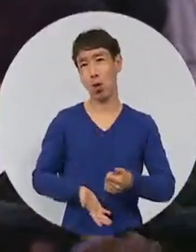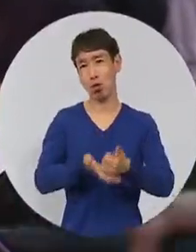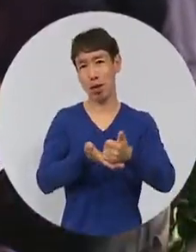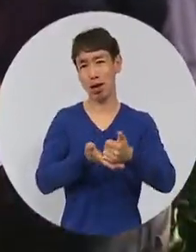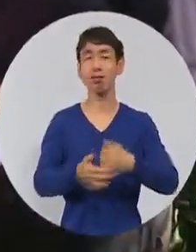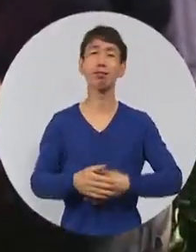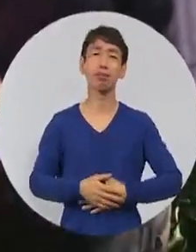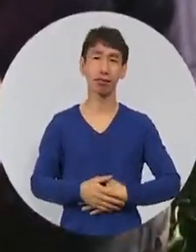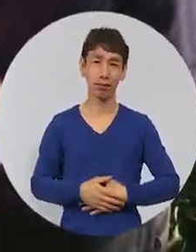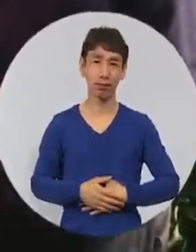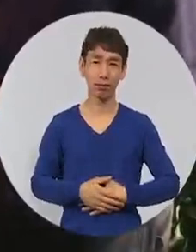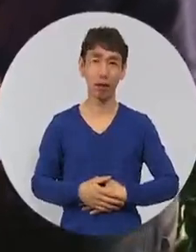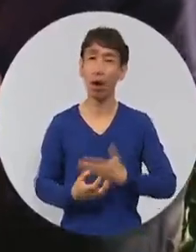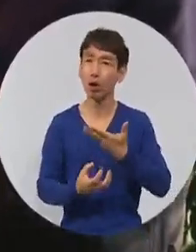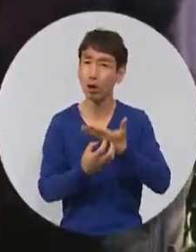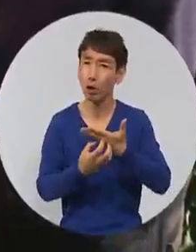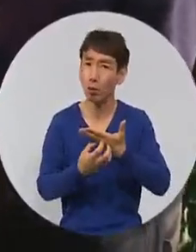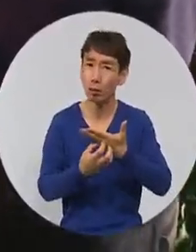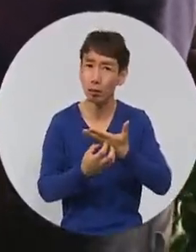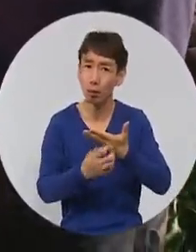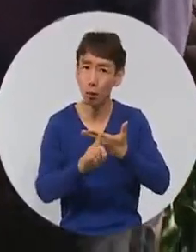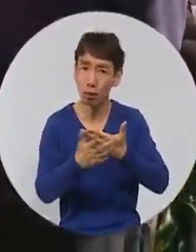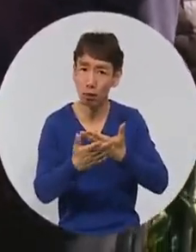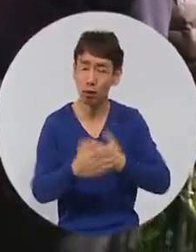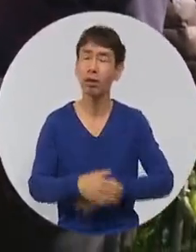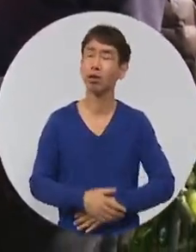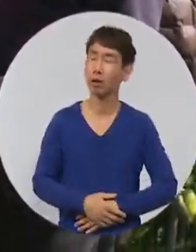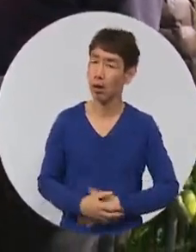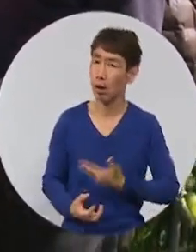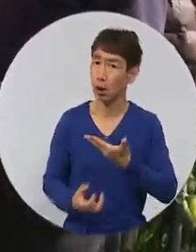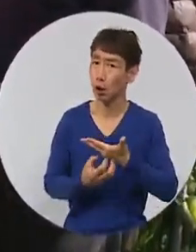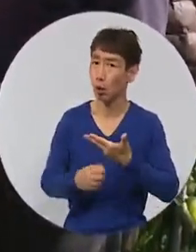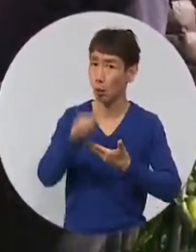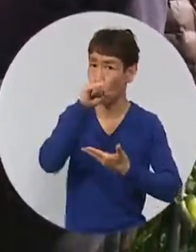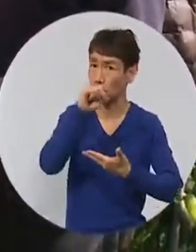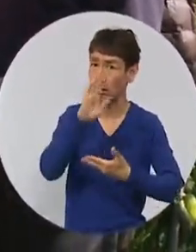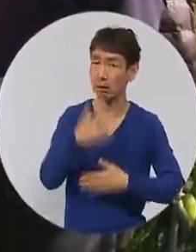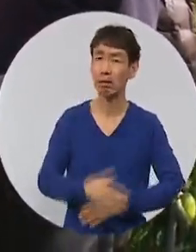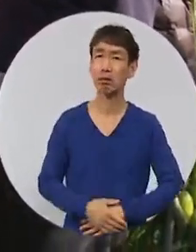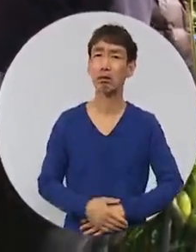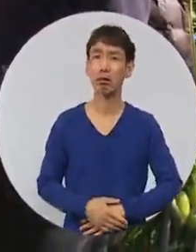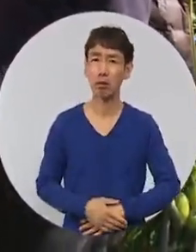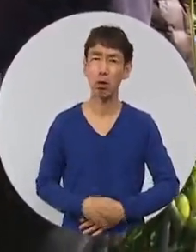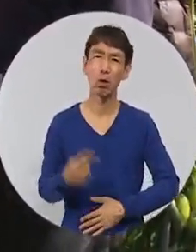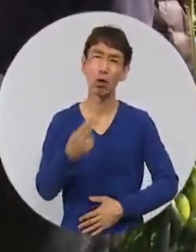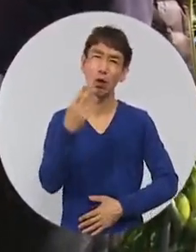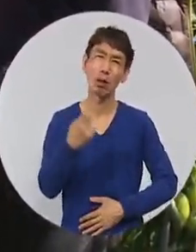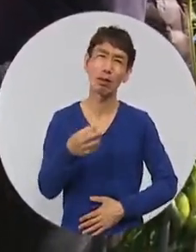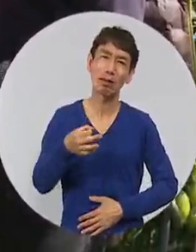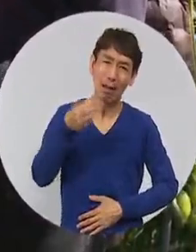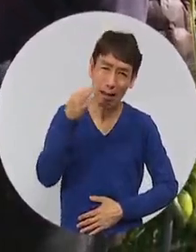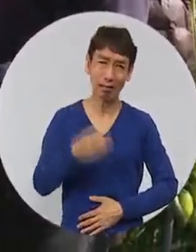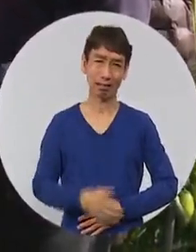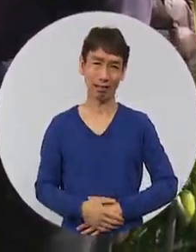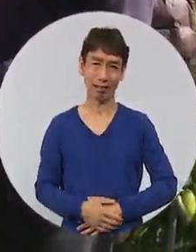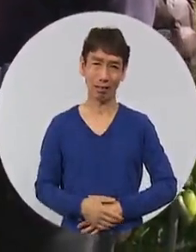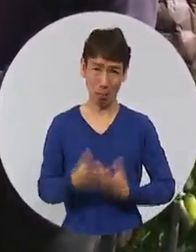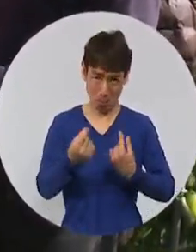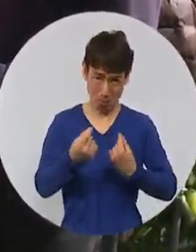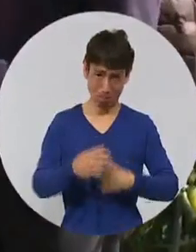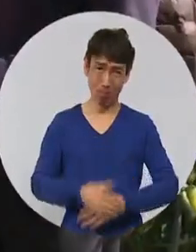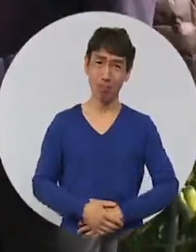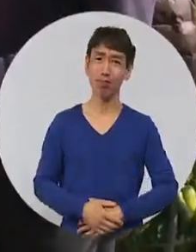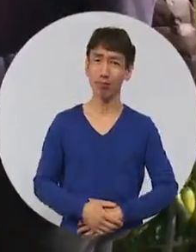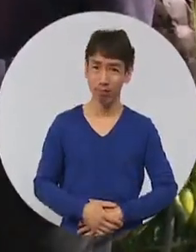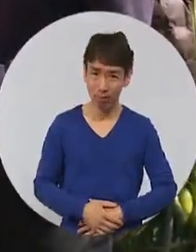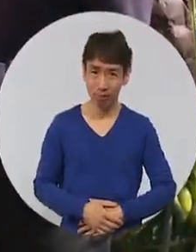できますか？ あ、煮込みもいいですね。ただ形の悪いちょっとお手頃のやつを選んだ方がいいと思います。本当トマ